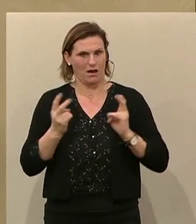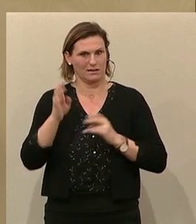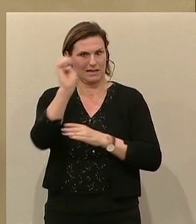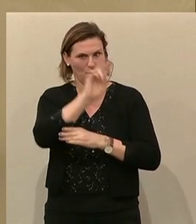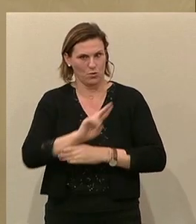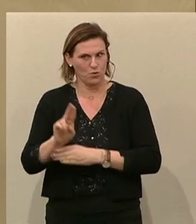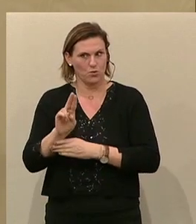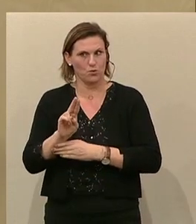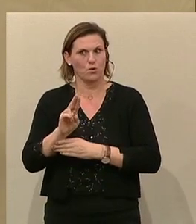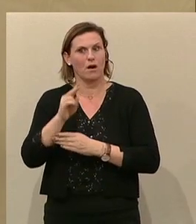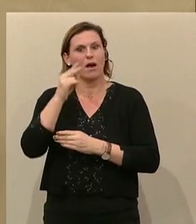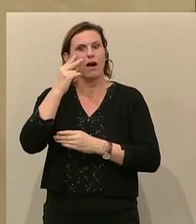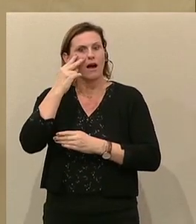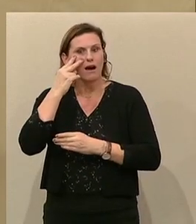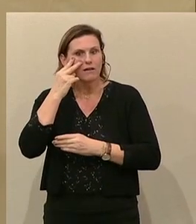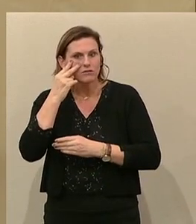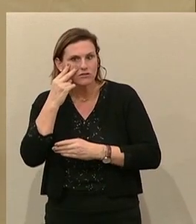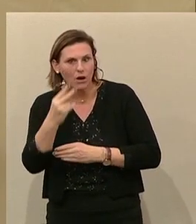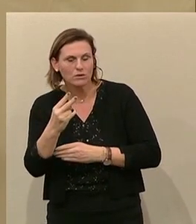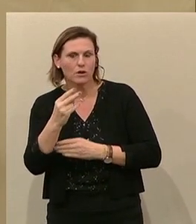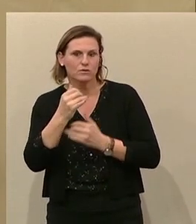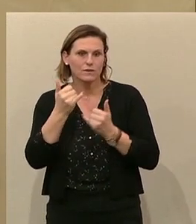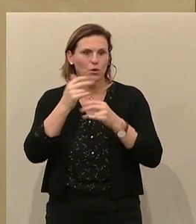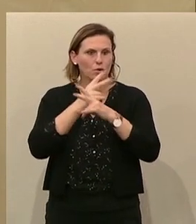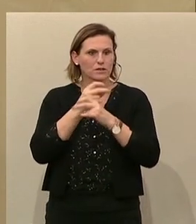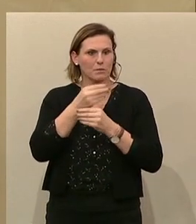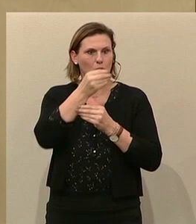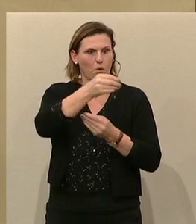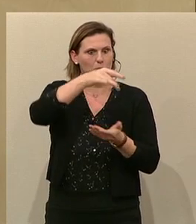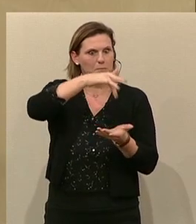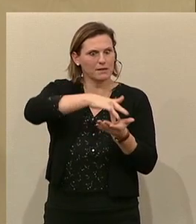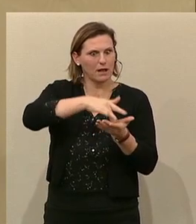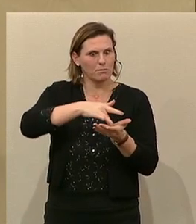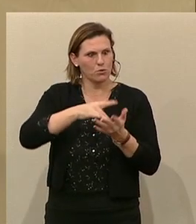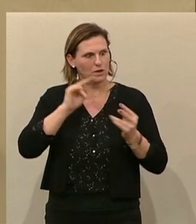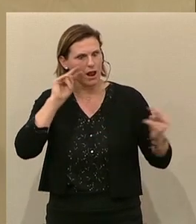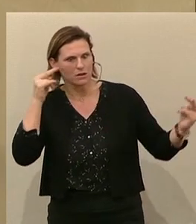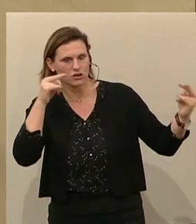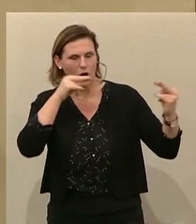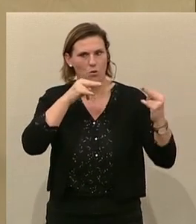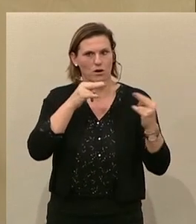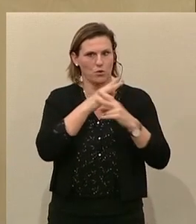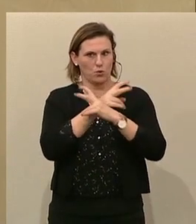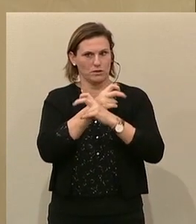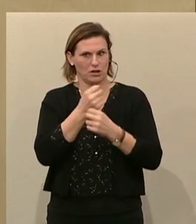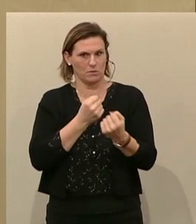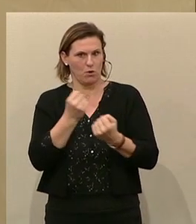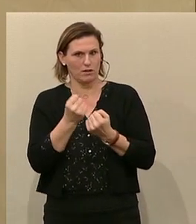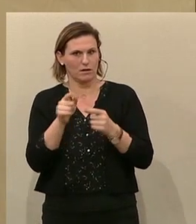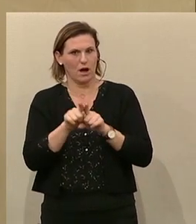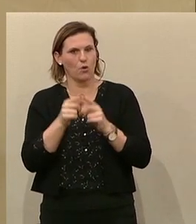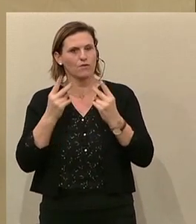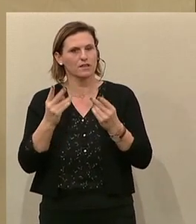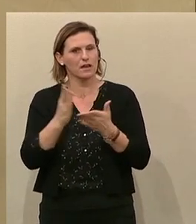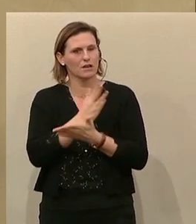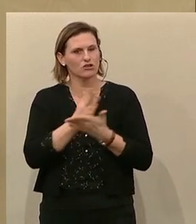wird Österreich zum Mittelpunkt der europäischen Politik und hat endlich die Möglichkeit, auch gesetzgeberisch und politische